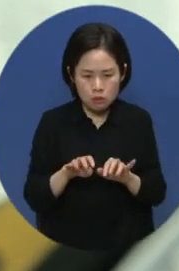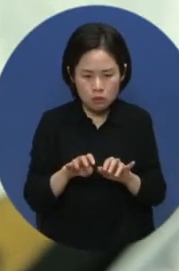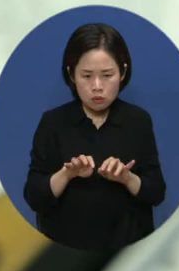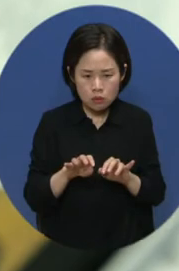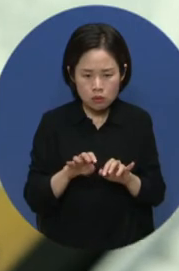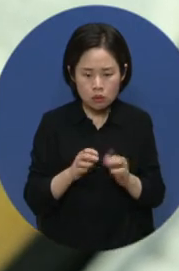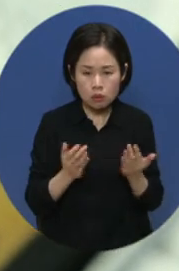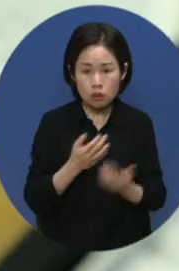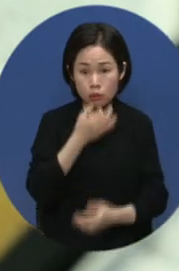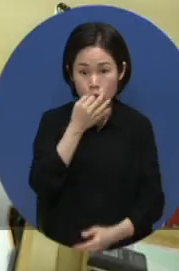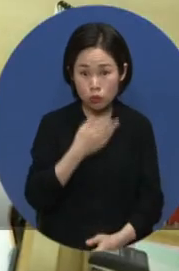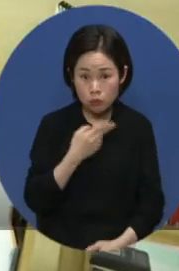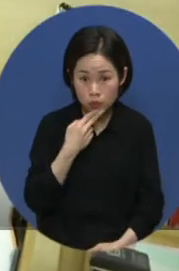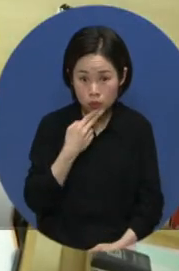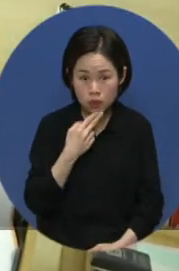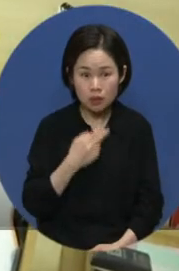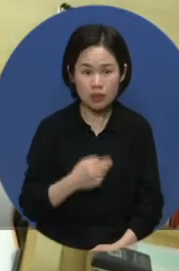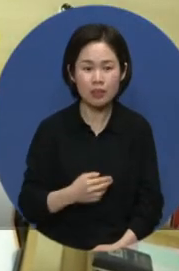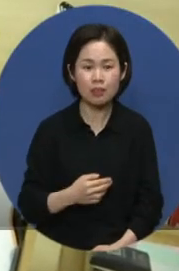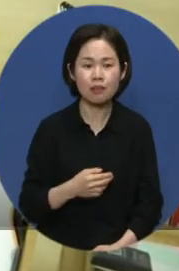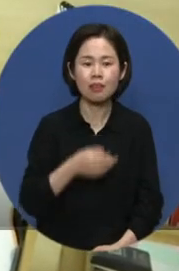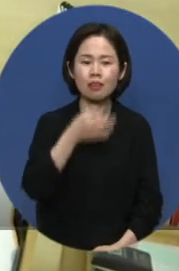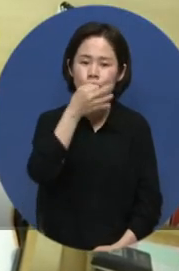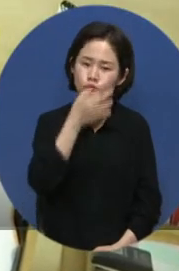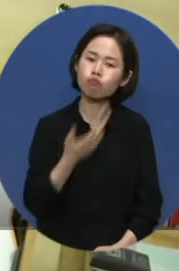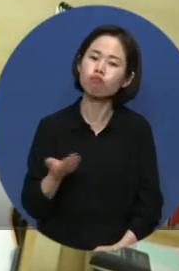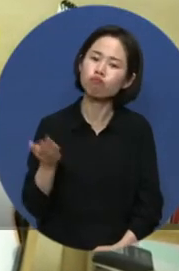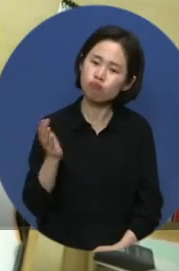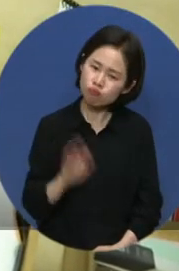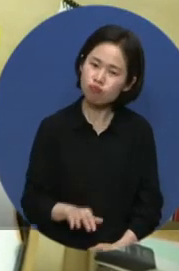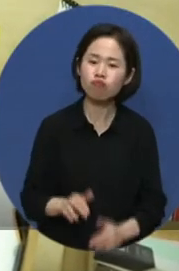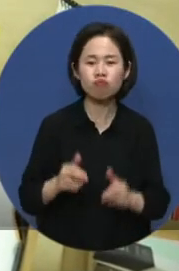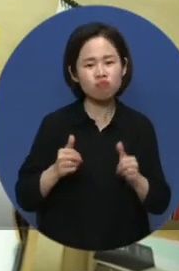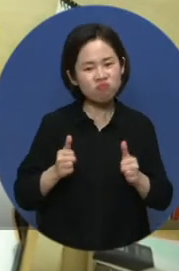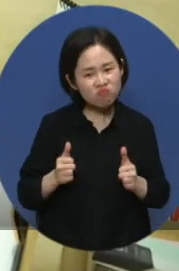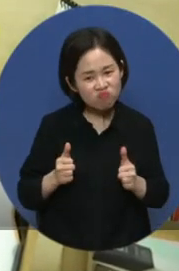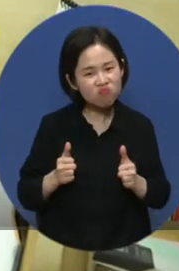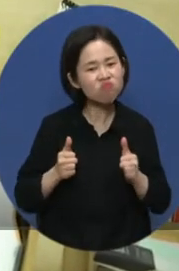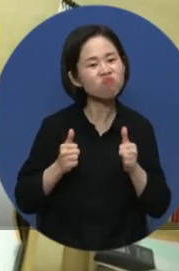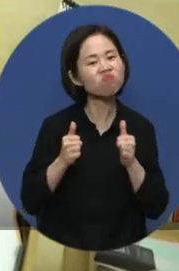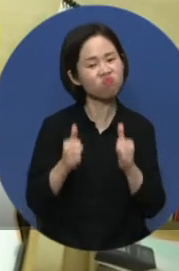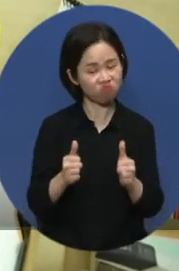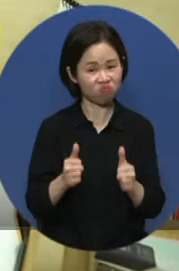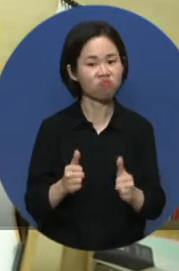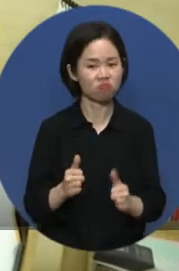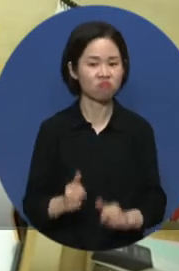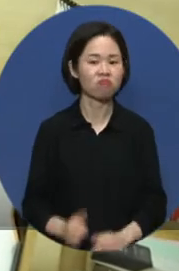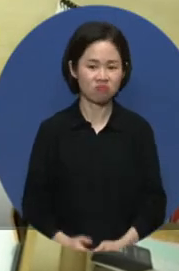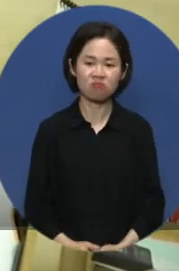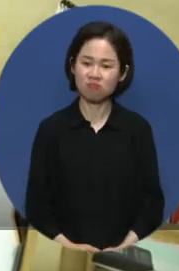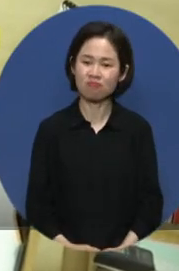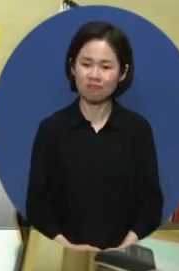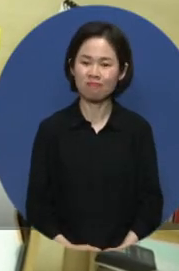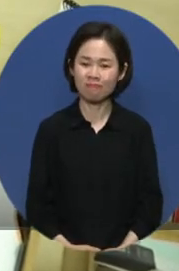않으세요? 힘든 경우지만 쉬운 경우에서 힘들지는 않았어요.